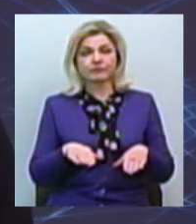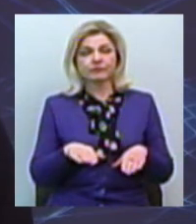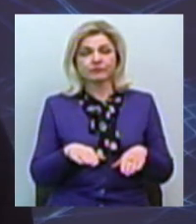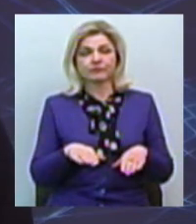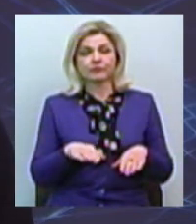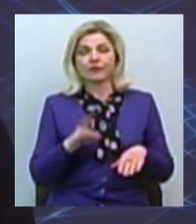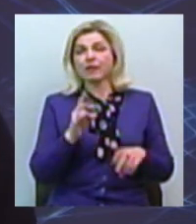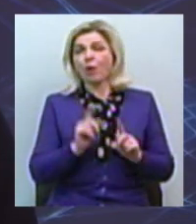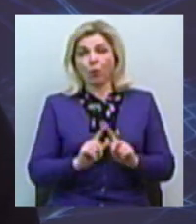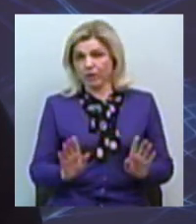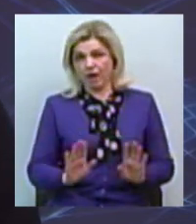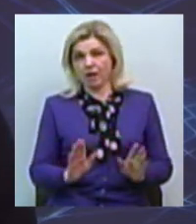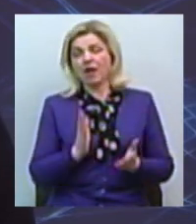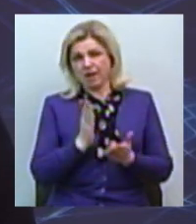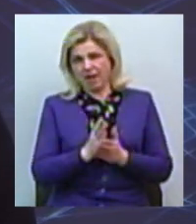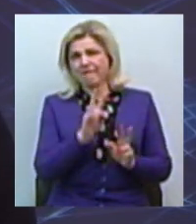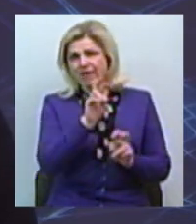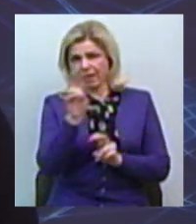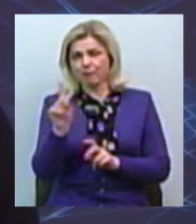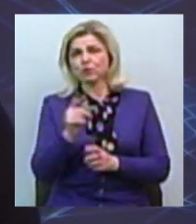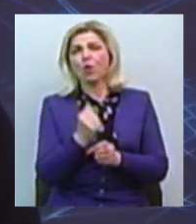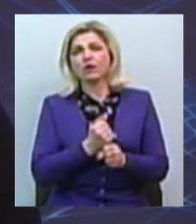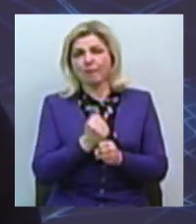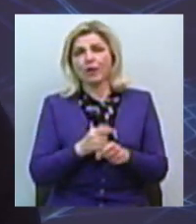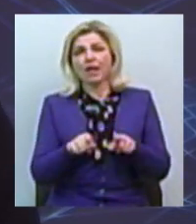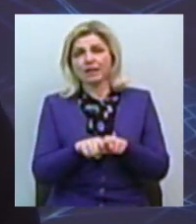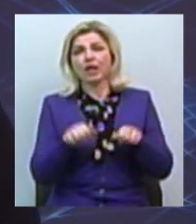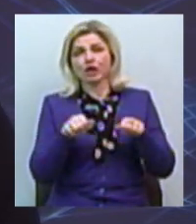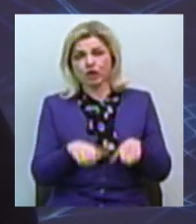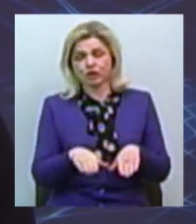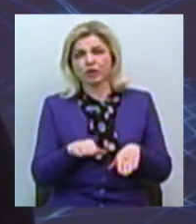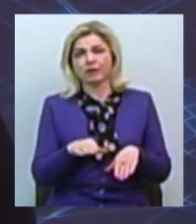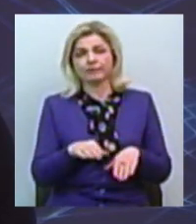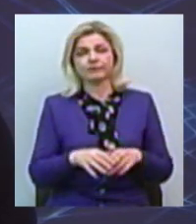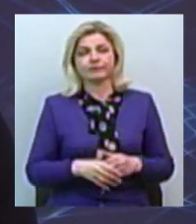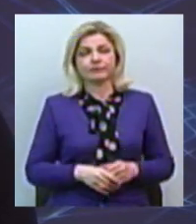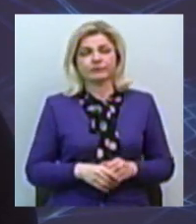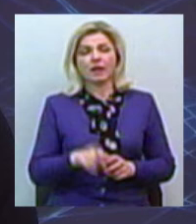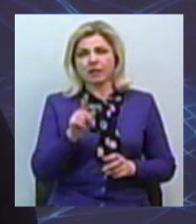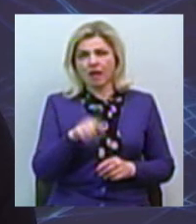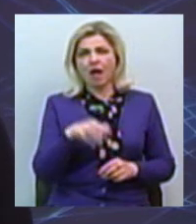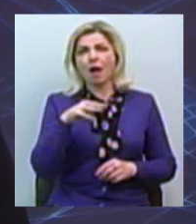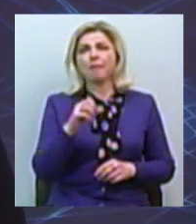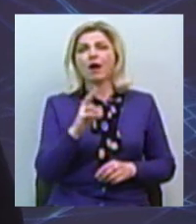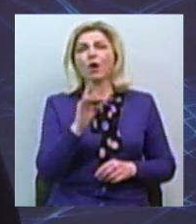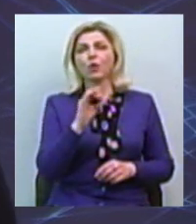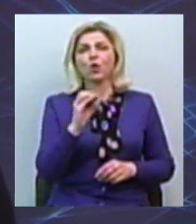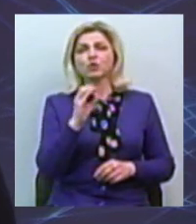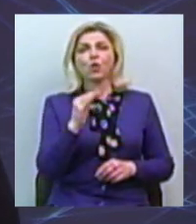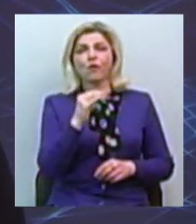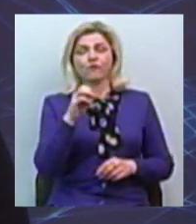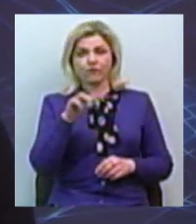воно не є унікальним. То є компанії, які розробляють подібне рішення. Навіть Microsoft розробляє